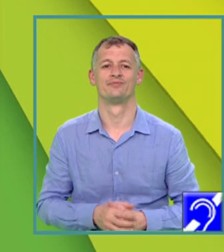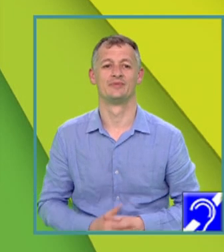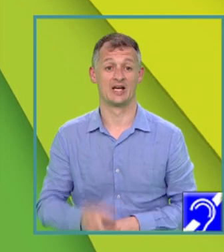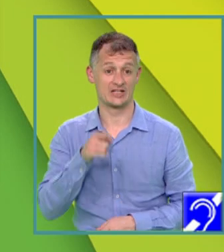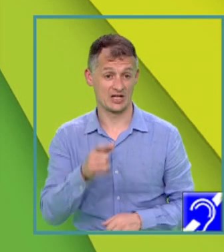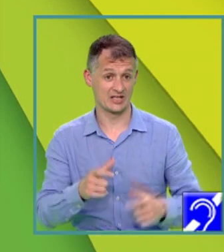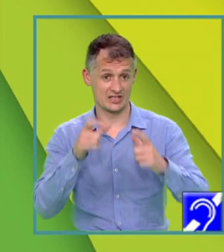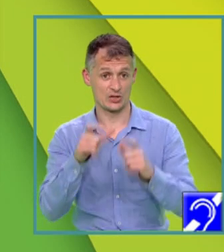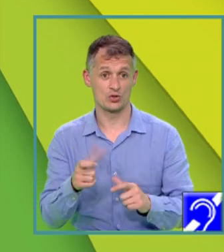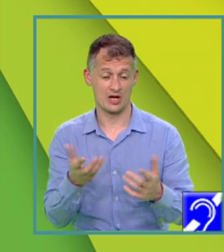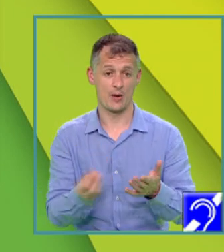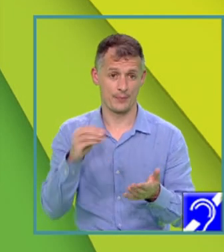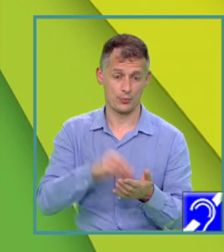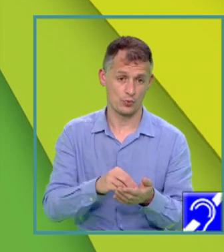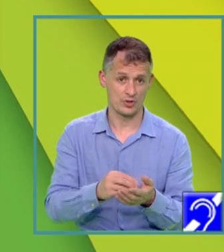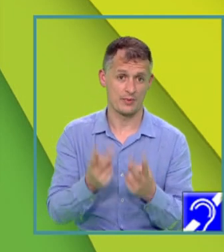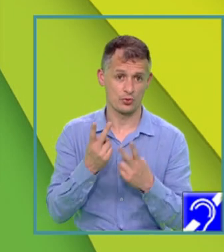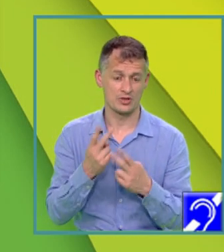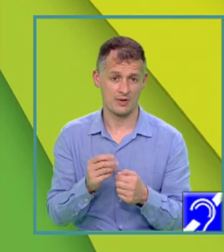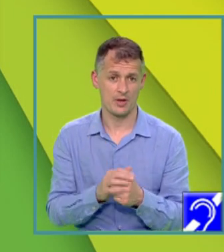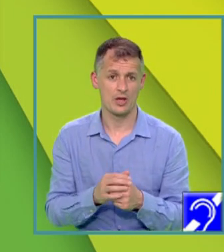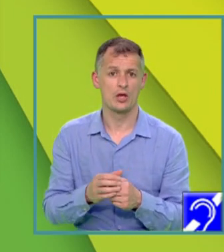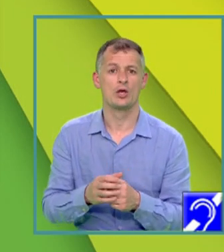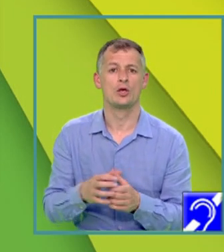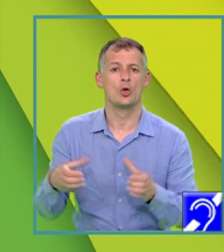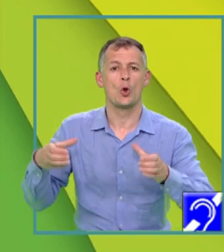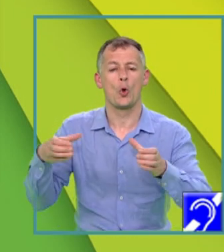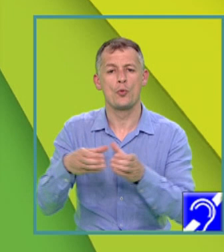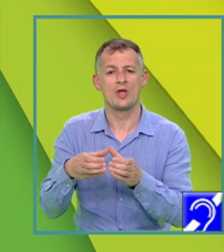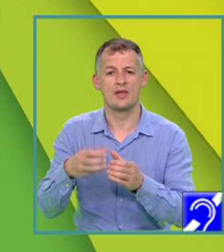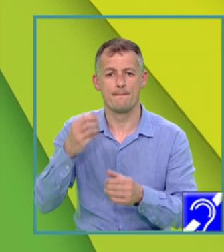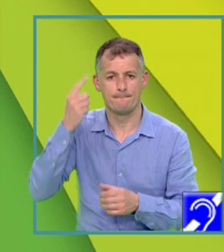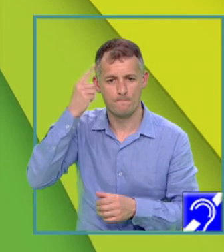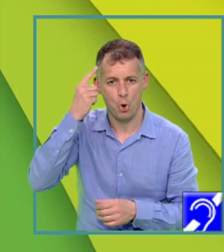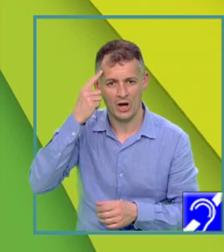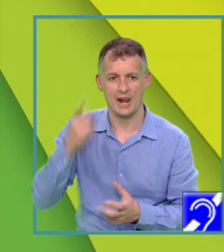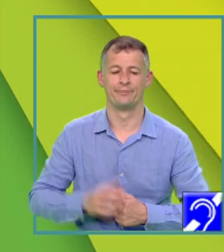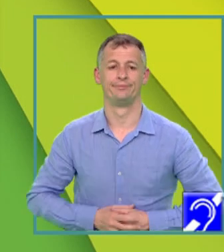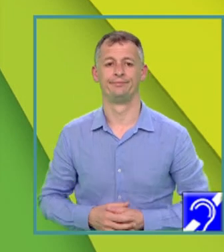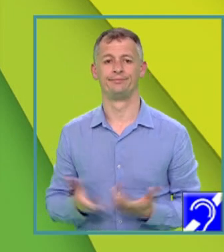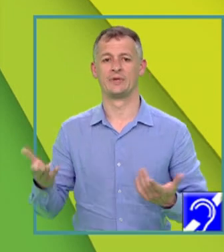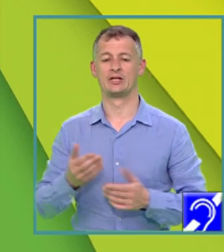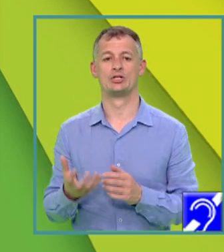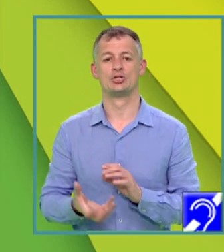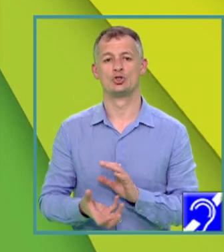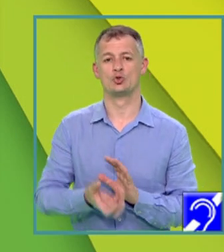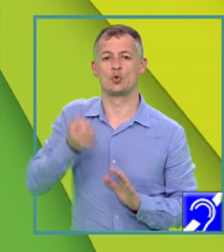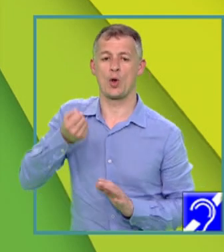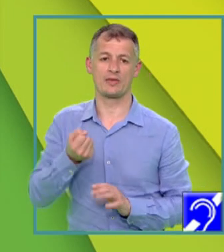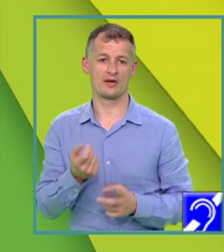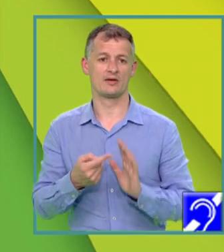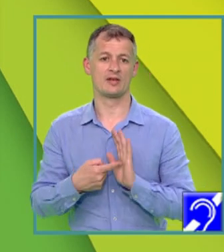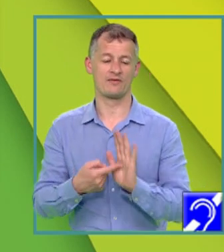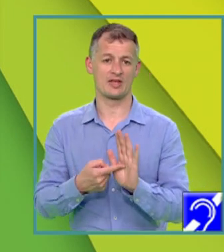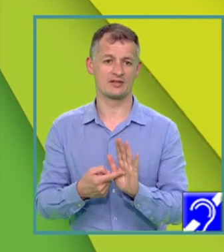acea instituție ce pune accent pe comunitatea morală, este acea instituție care scoate în evidență latura